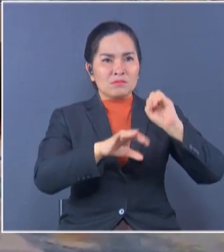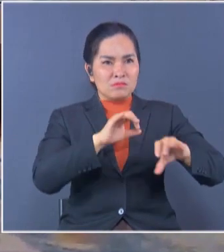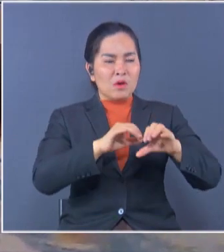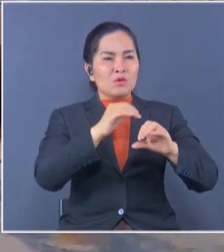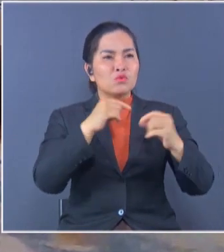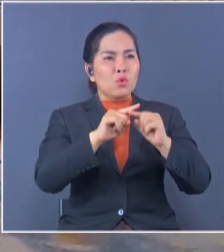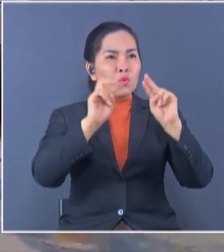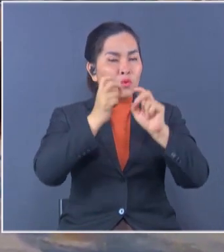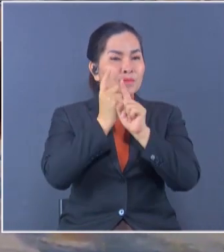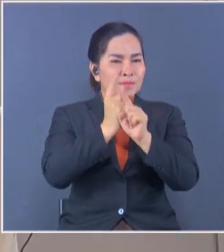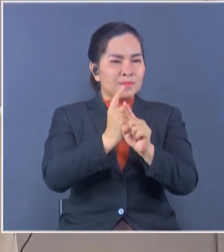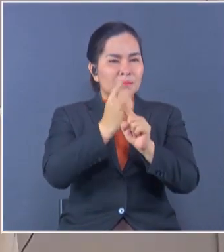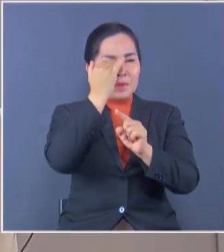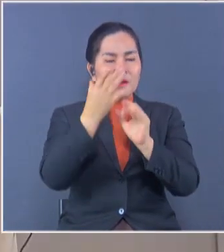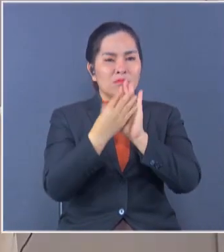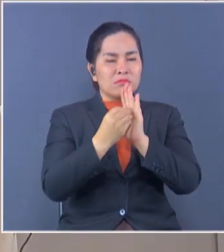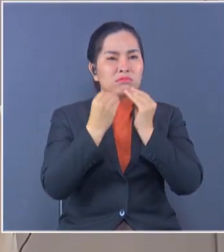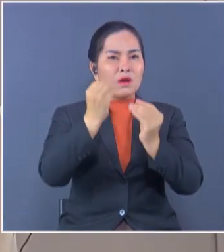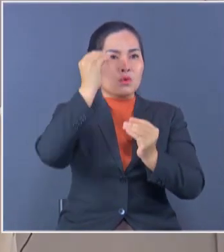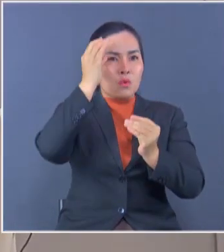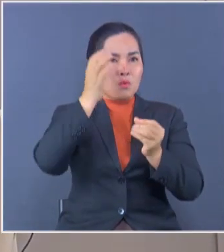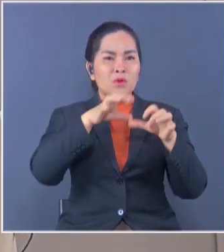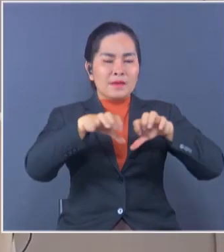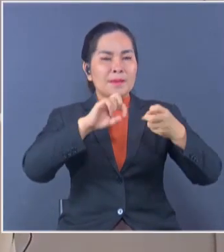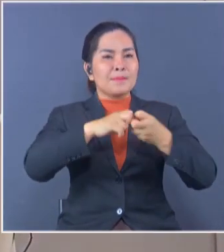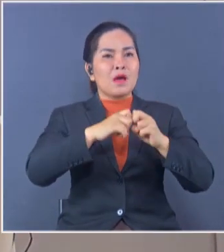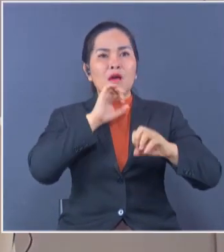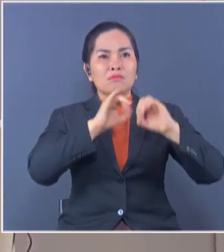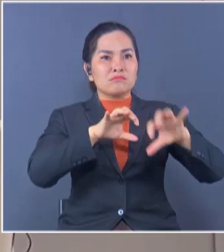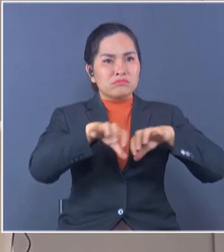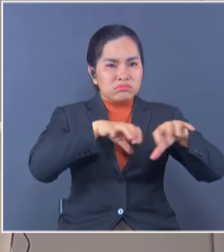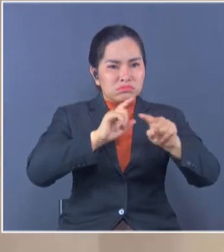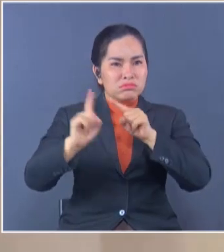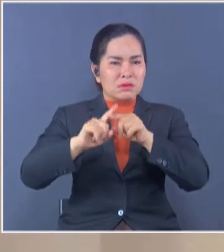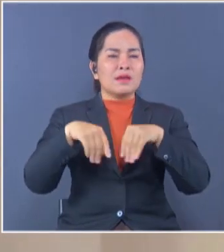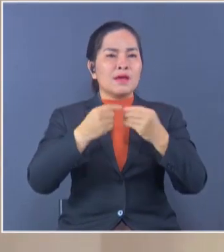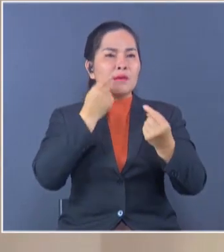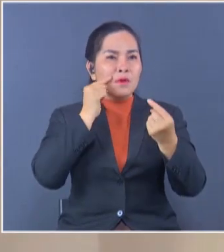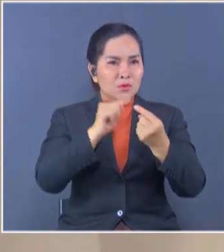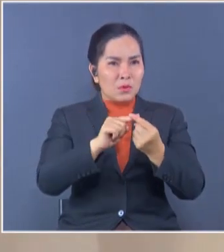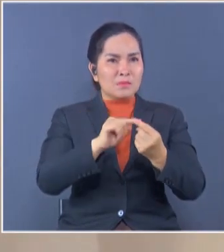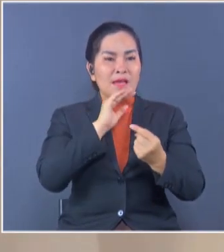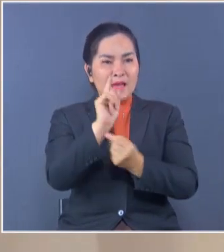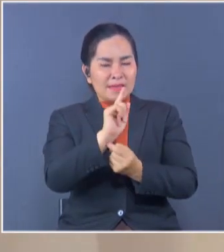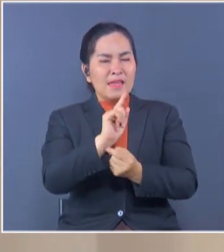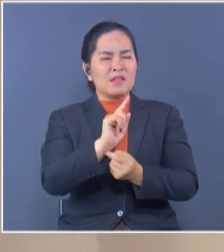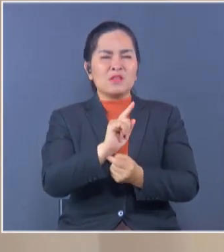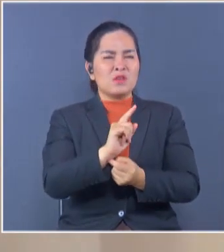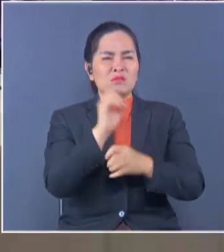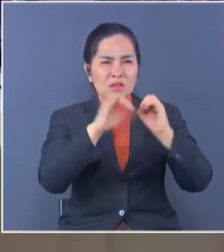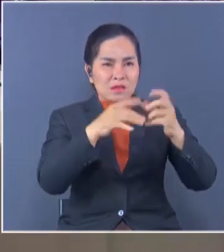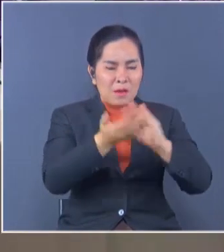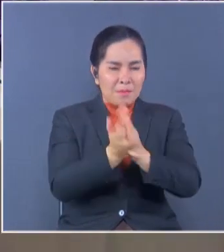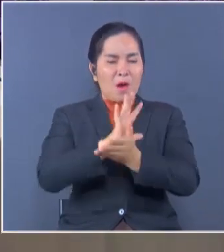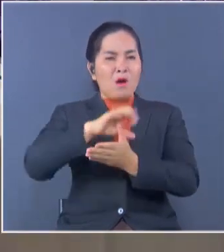วสต์ครับถ่ายทอดองค์ความรู้ในการจัดการปัญหาขยะตั้งแต่ต้นทางไปถึงปลายทางแปลงสิ่งไร้ค่าให้มีมูลค่าล